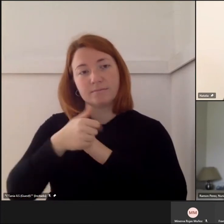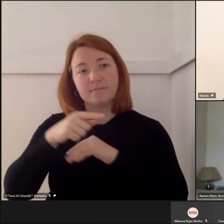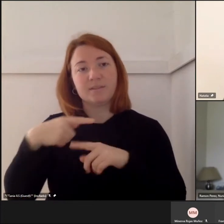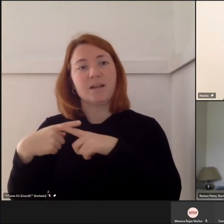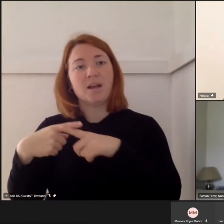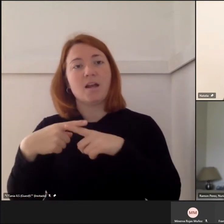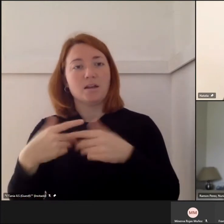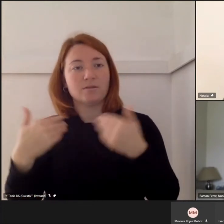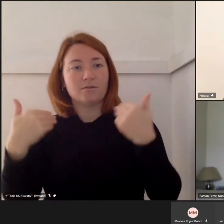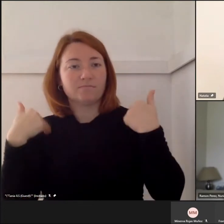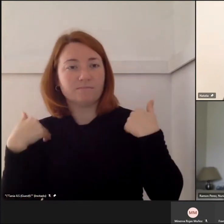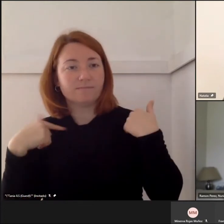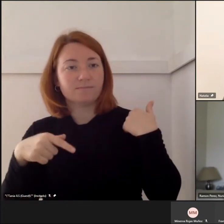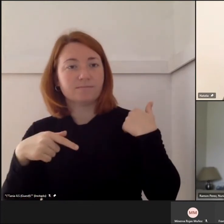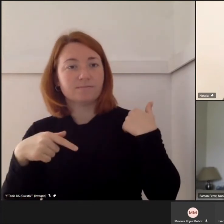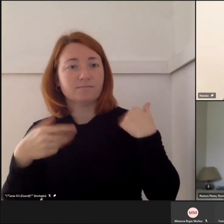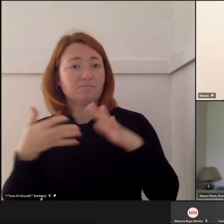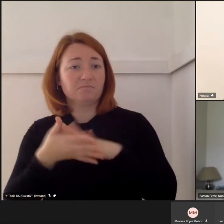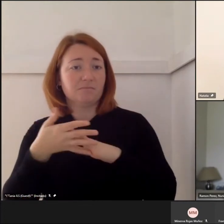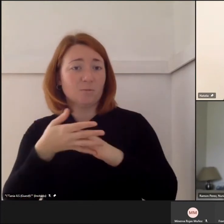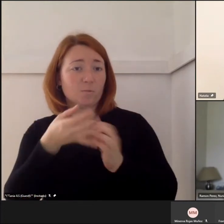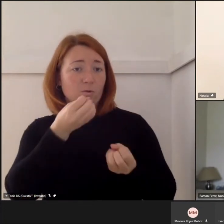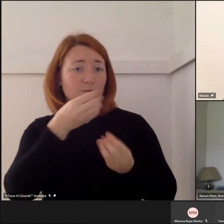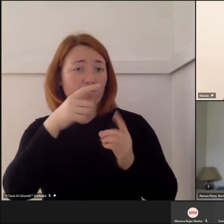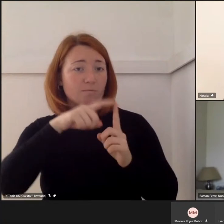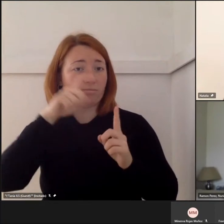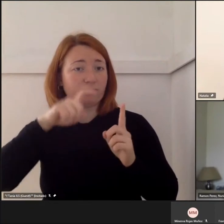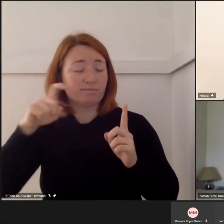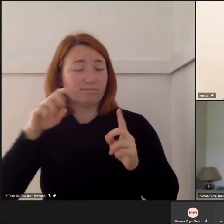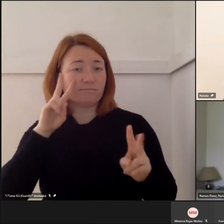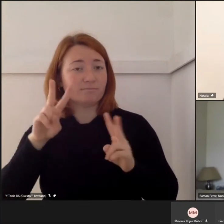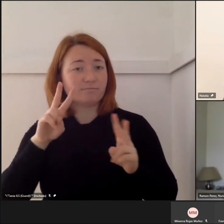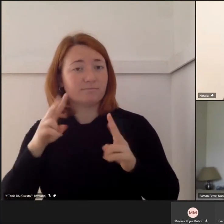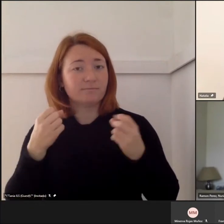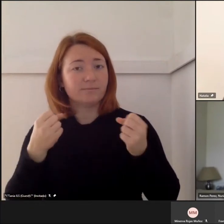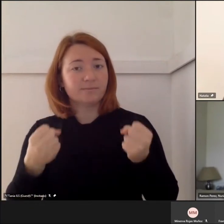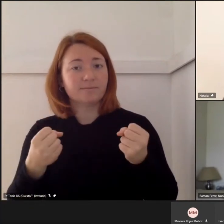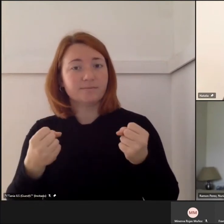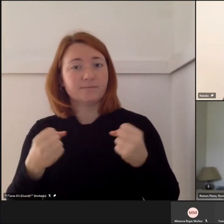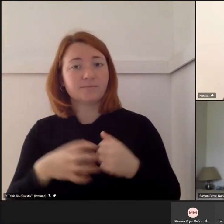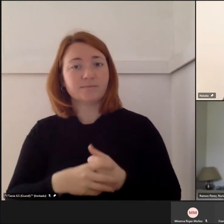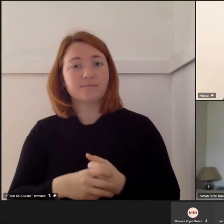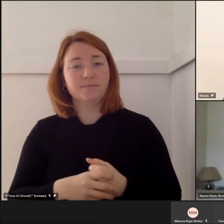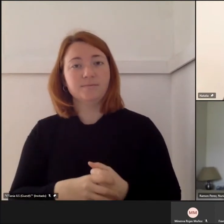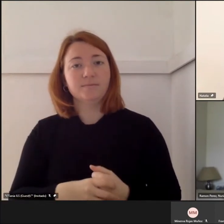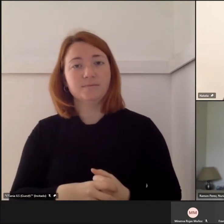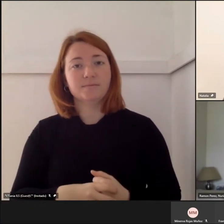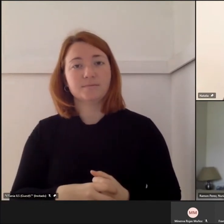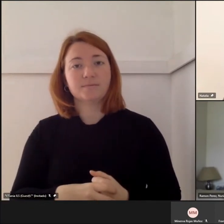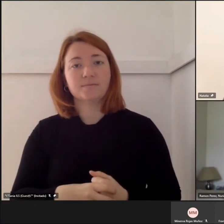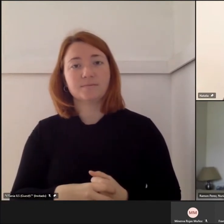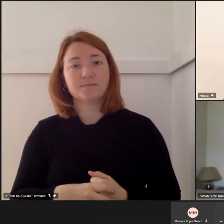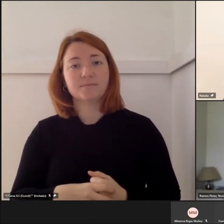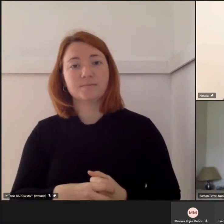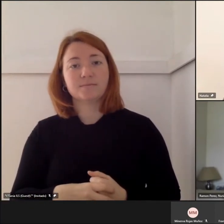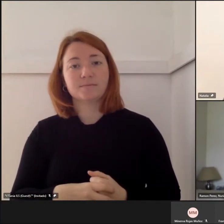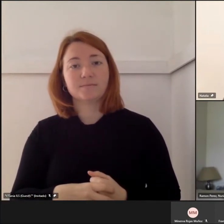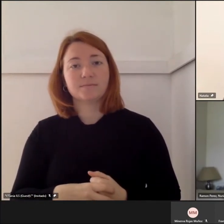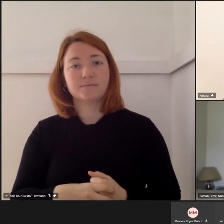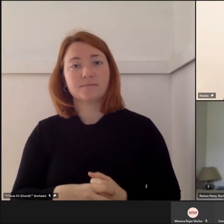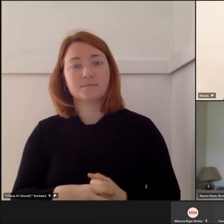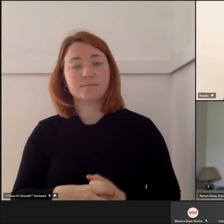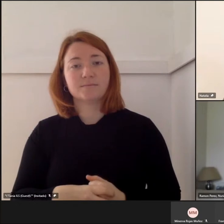realment les dades són molt gràfiques, no? I a més això també, com també apuntaven les dades, doncs crida